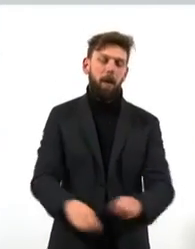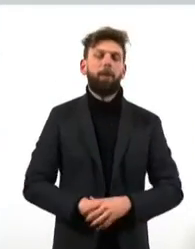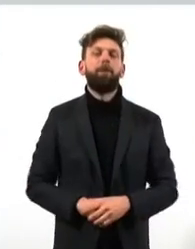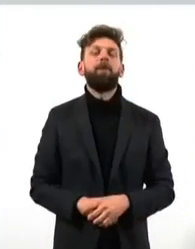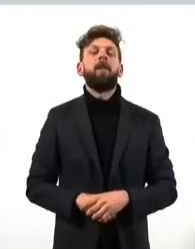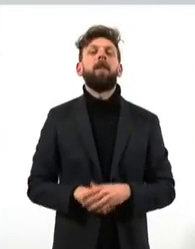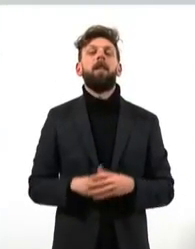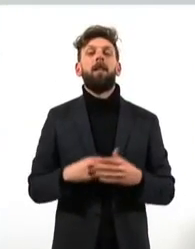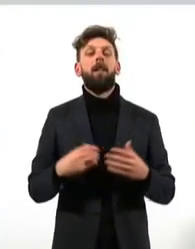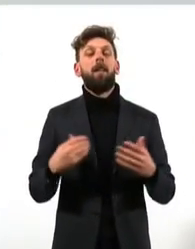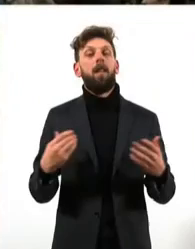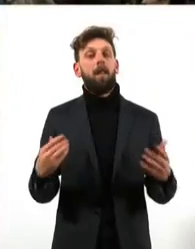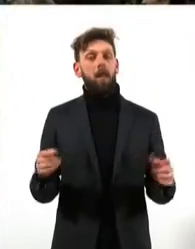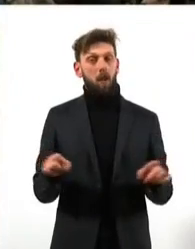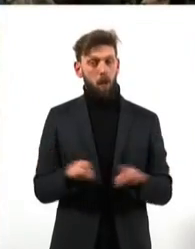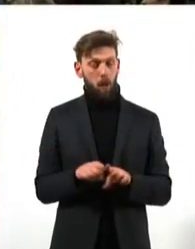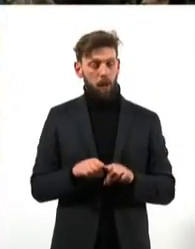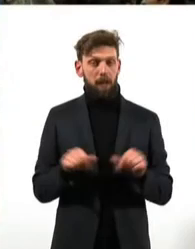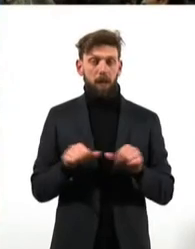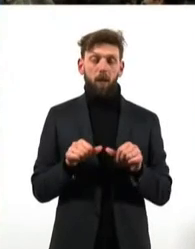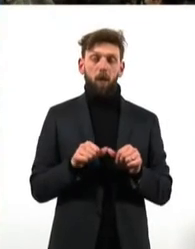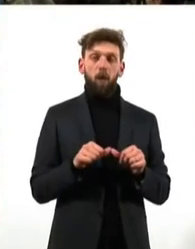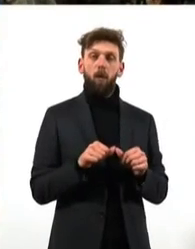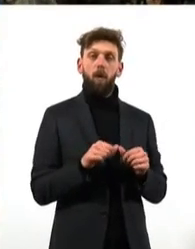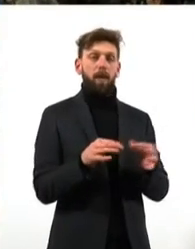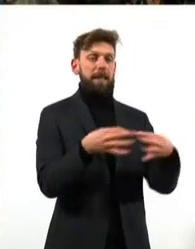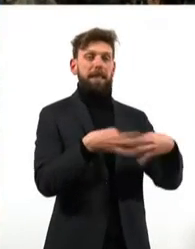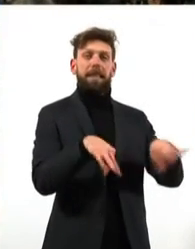On a aussi mis en place un local vélo